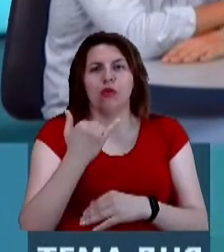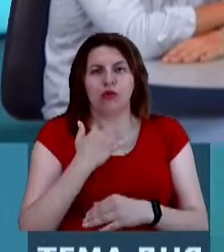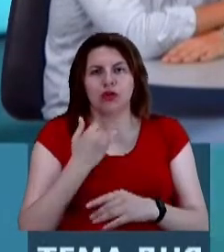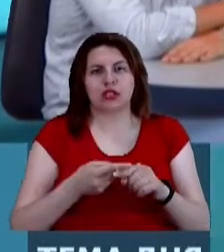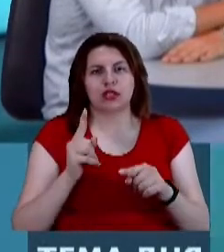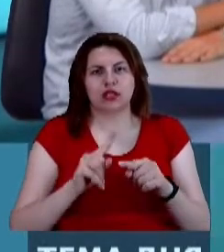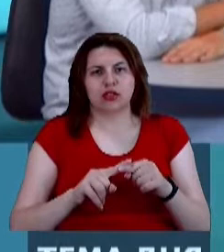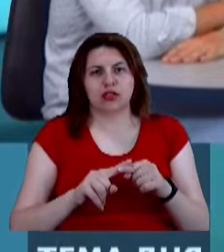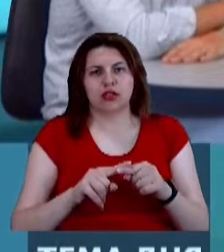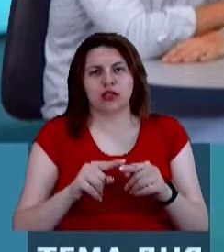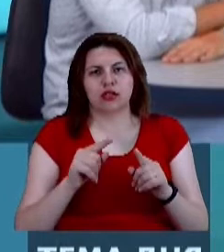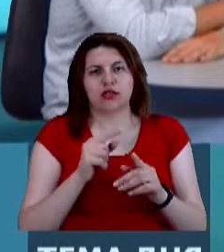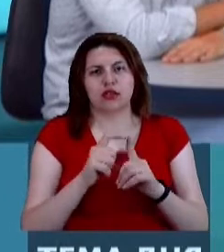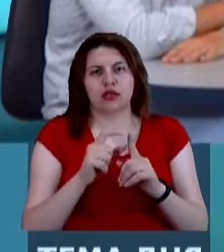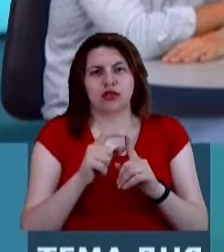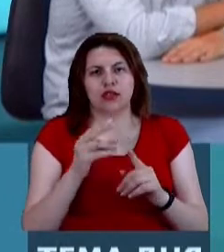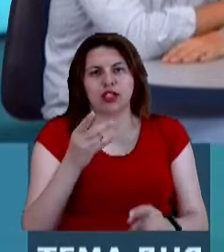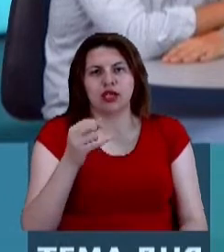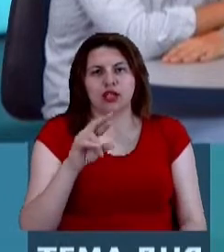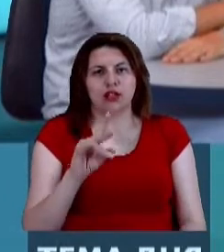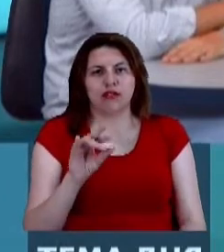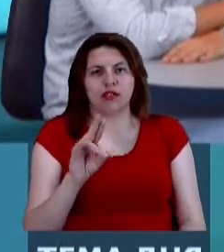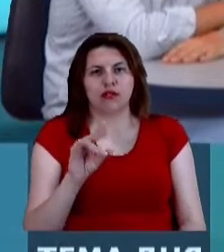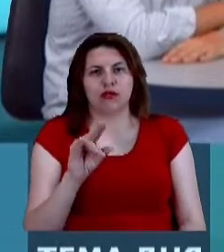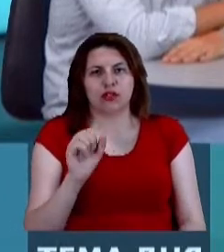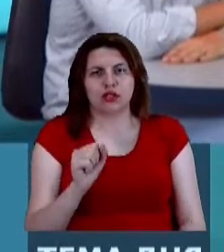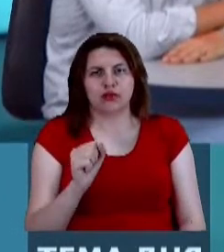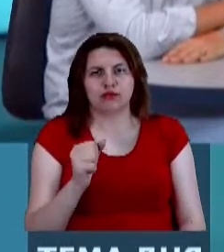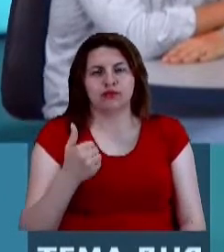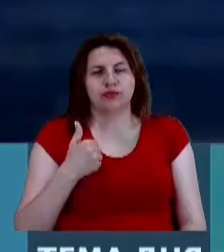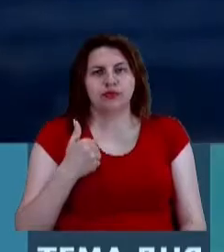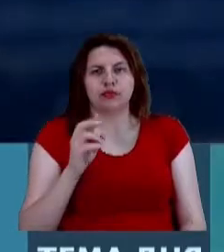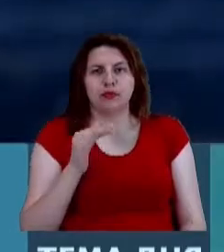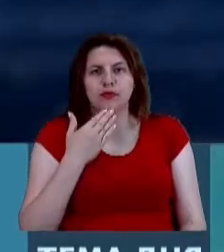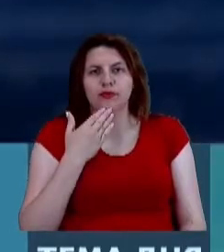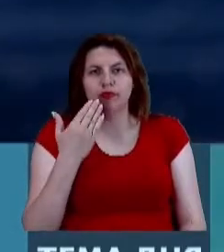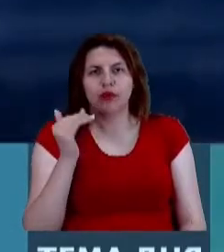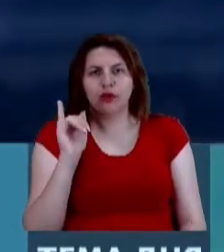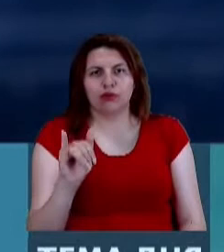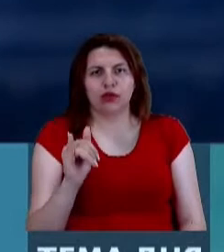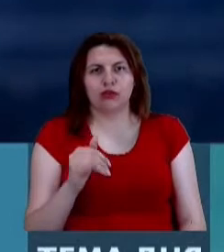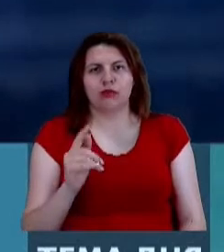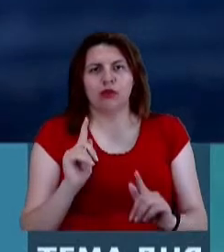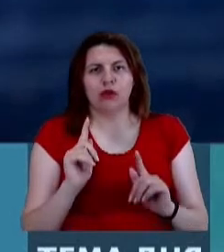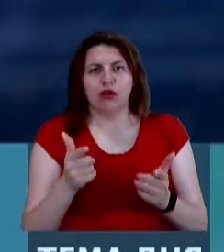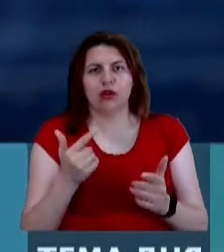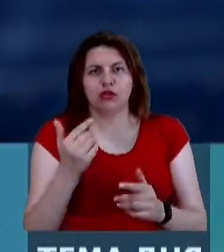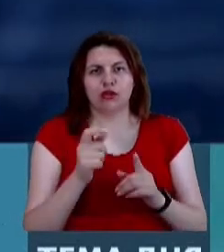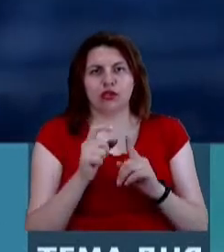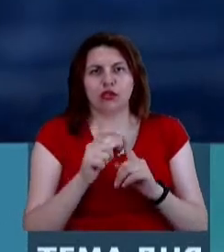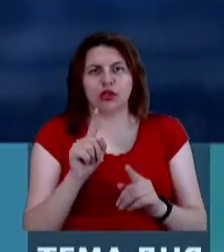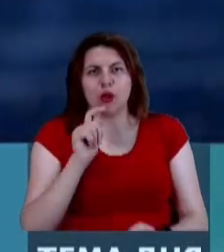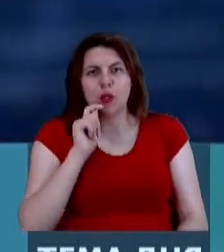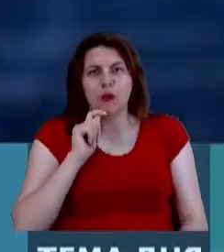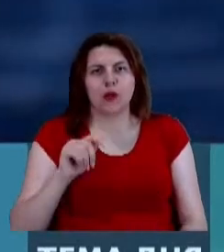з цих слів Сергія Кривоноса. Та пані Катерино, я от хотів би у вас на початку спитати, чи погоджуєтесь ви з його словами, що Україна все ж таки